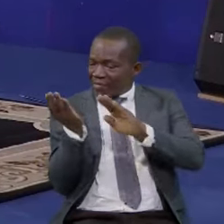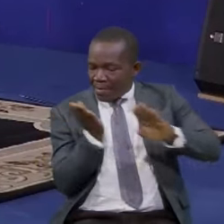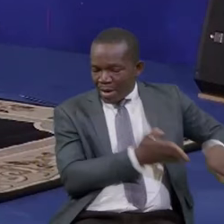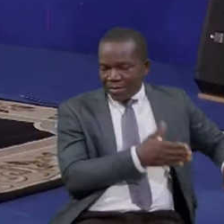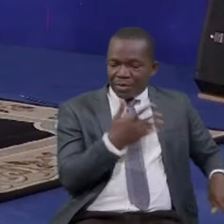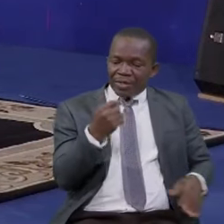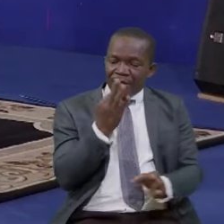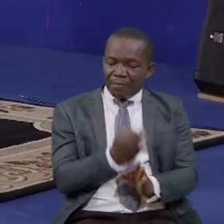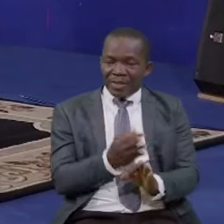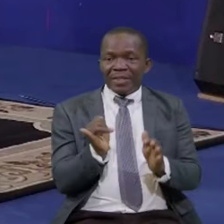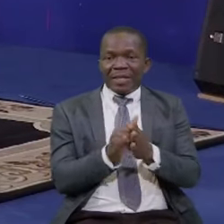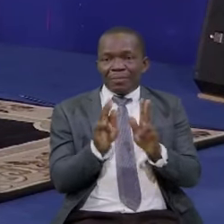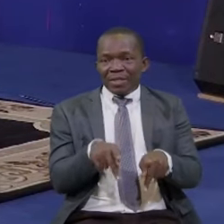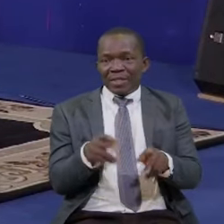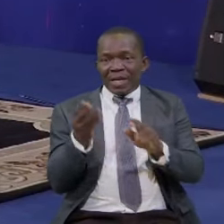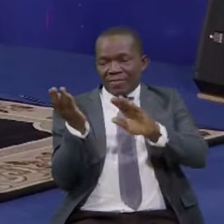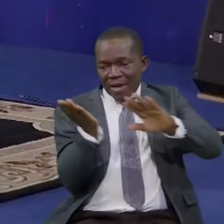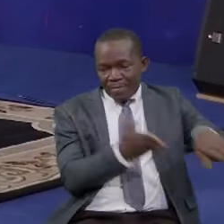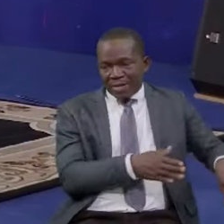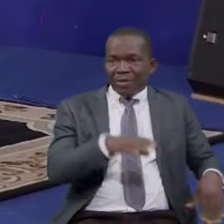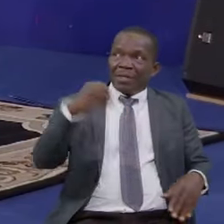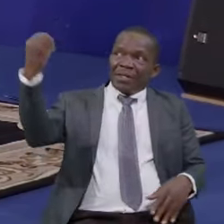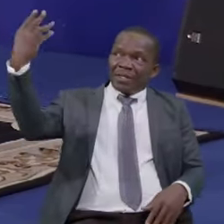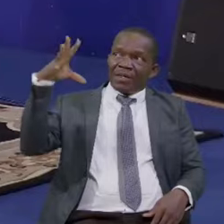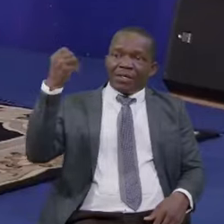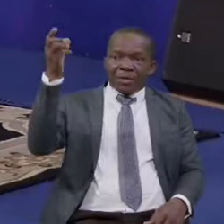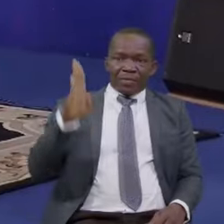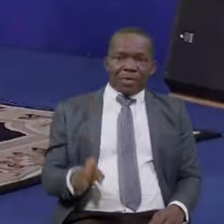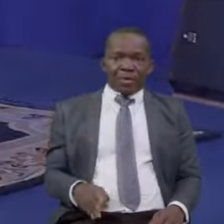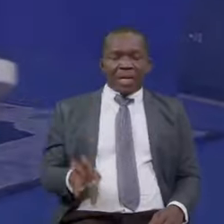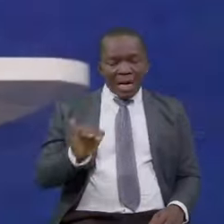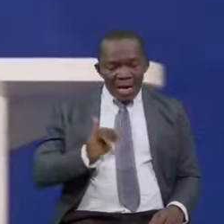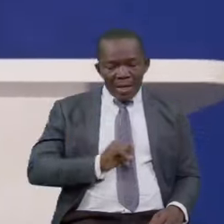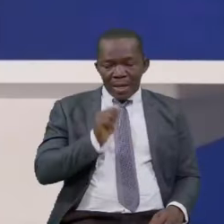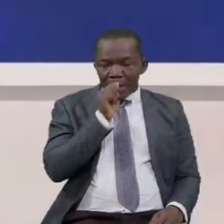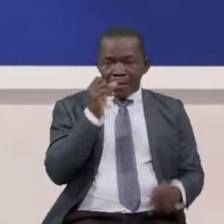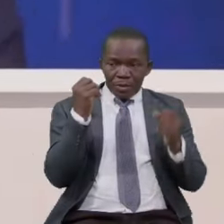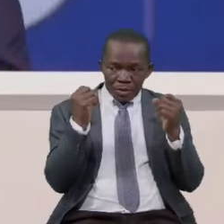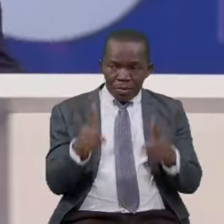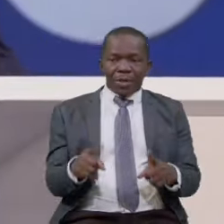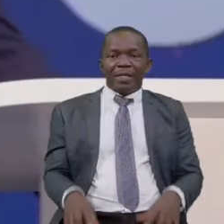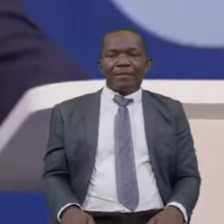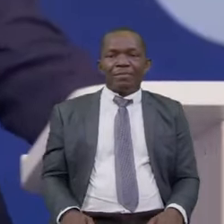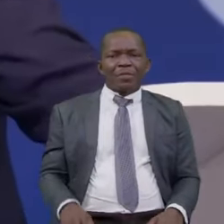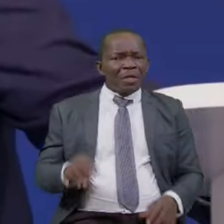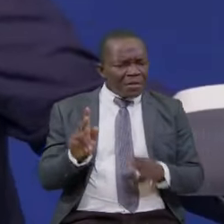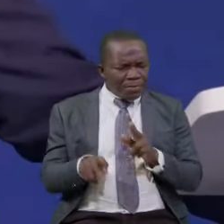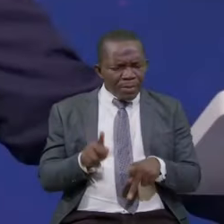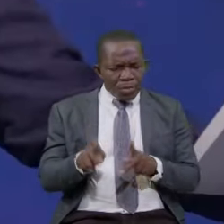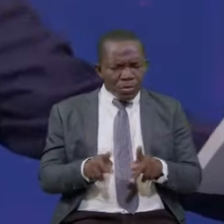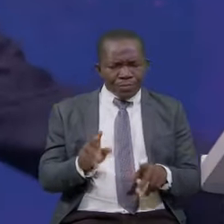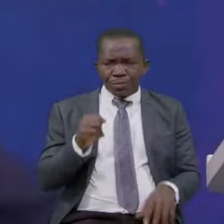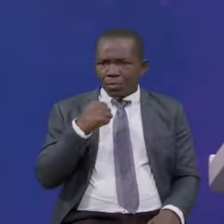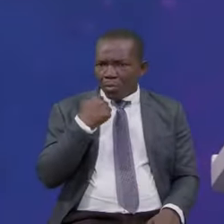grâce de Dieu et je suis surpris ceux qui l'entendent dire ce qu'il a